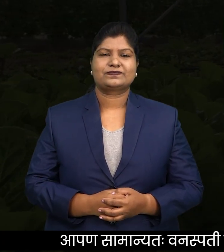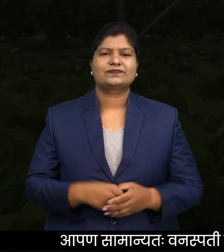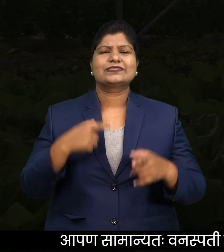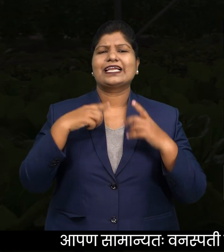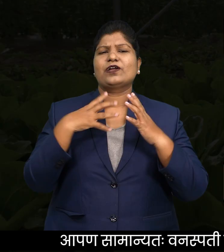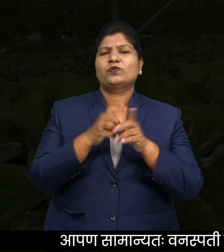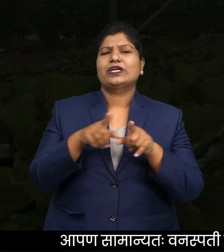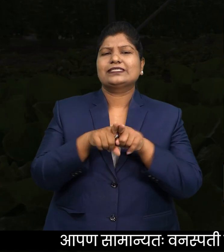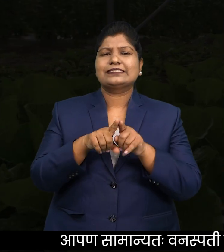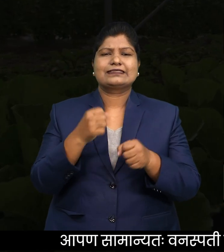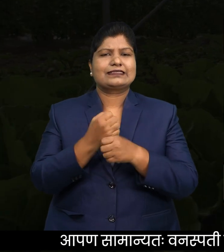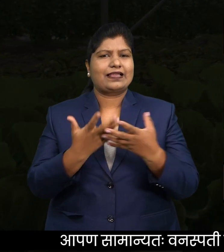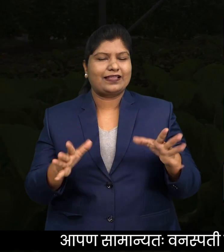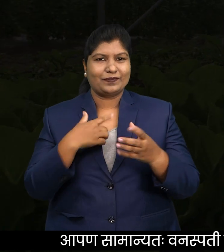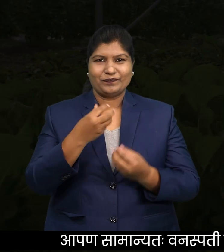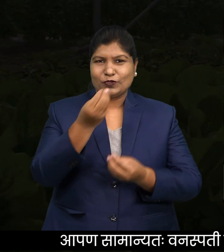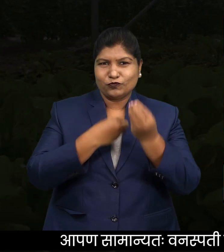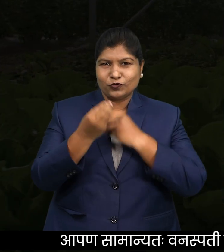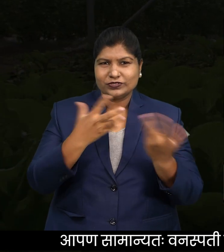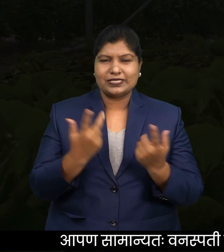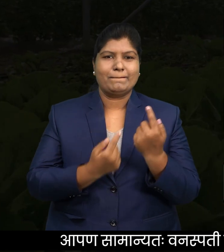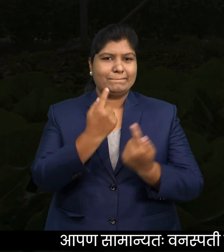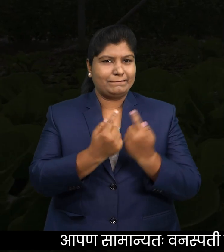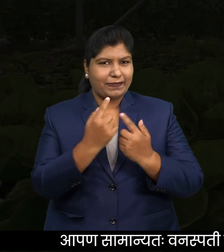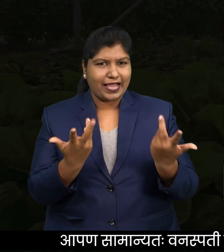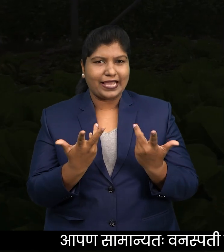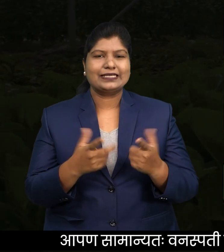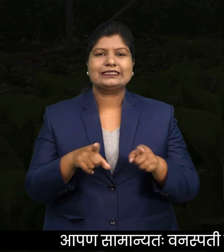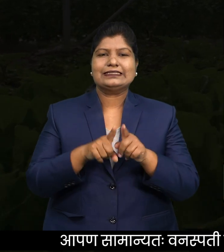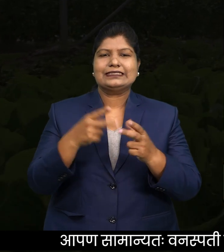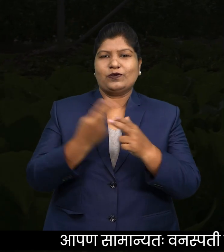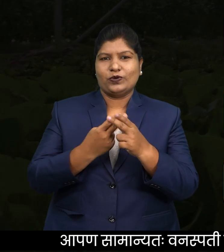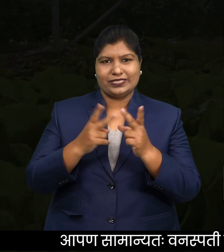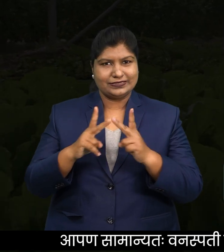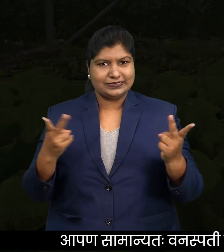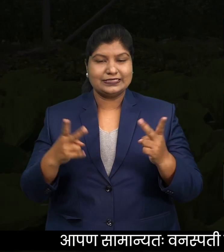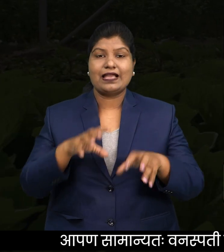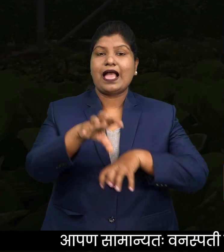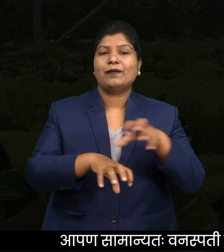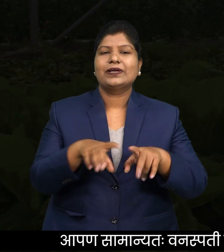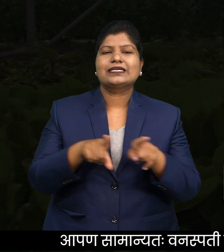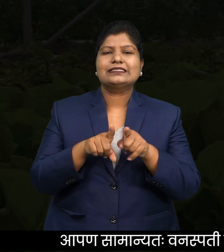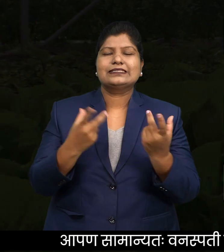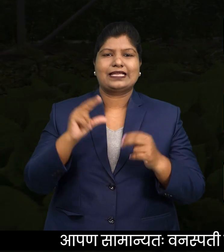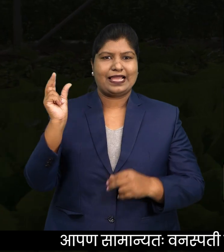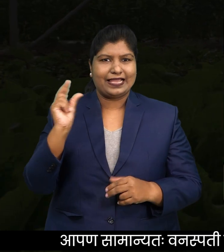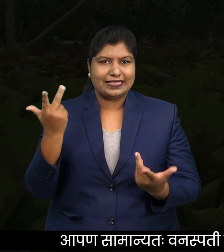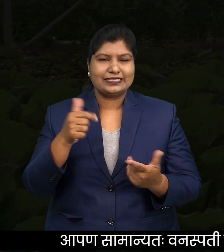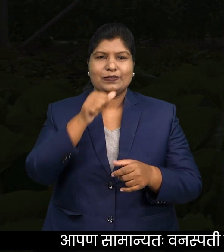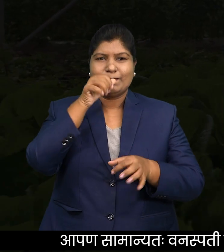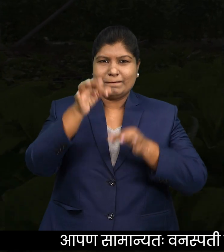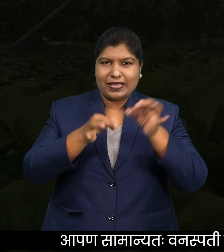आपण सामान्यतः वनस्पती किंवा प्राण्यांच्या स्रोतांपासून बनवलेले पदार्थ घेतो.